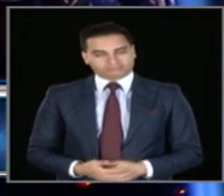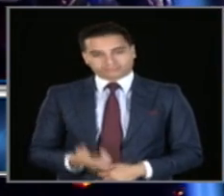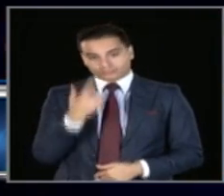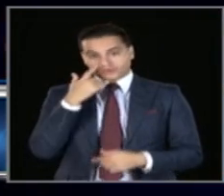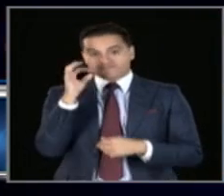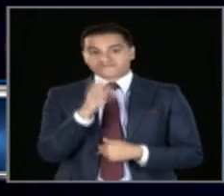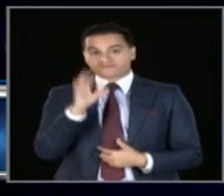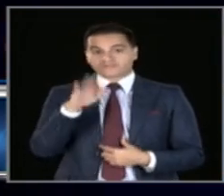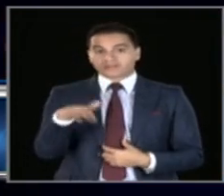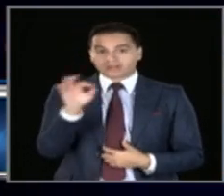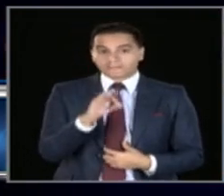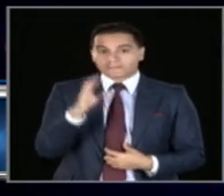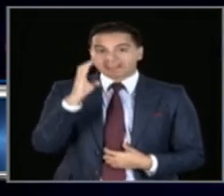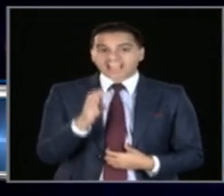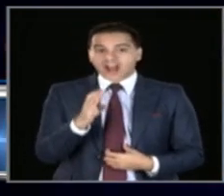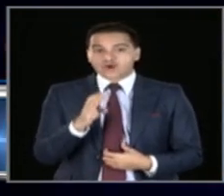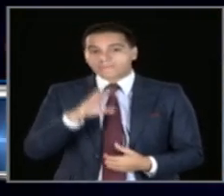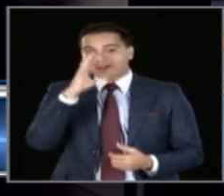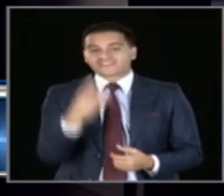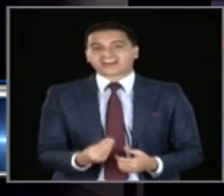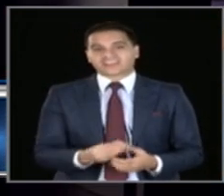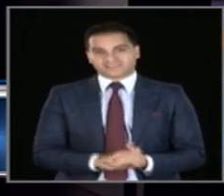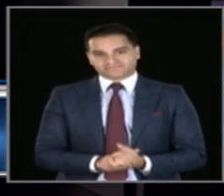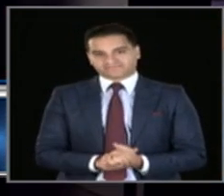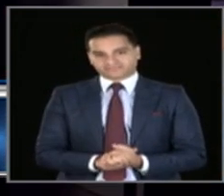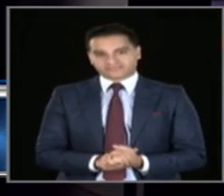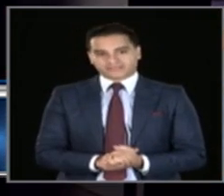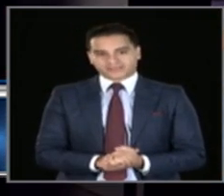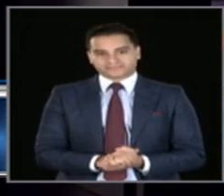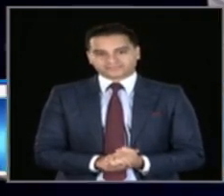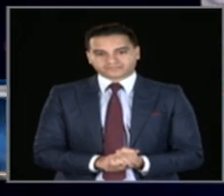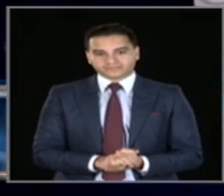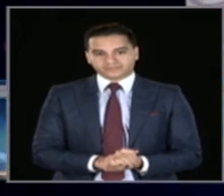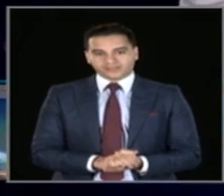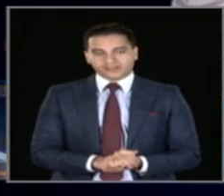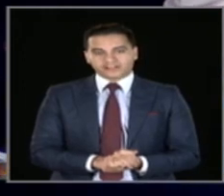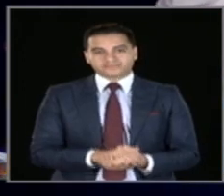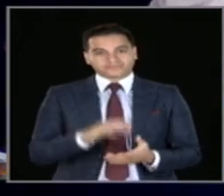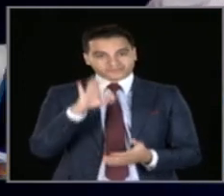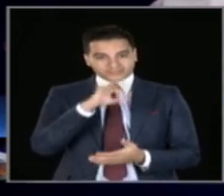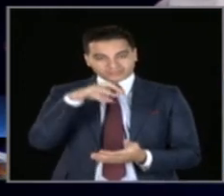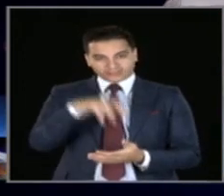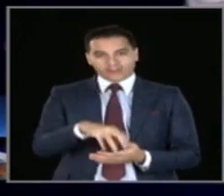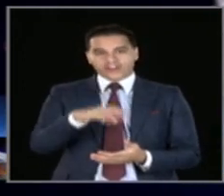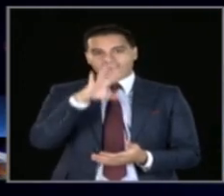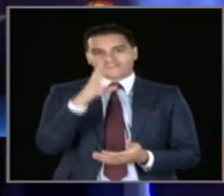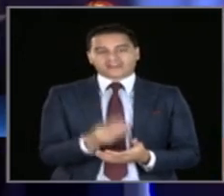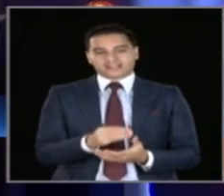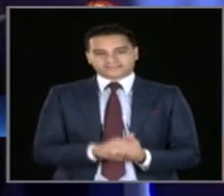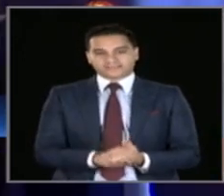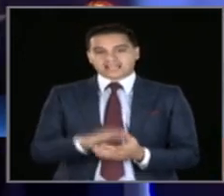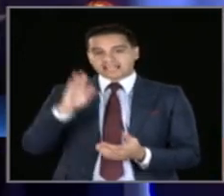هو في جنوب إفريقيا، في قارة إفريقيا. السيد